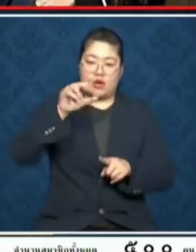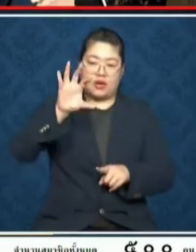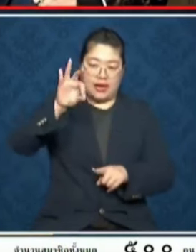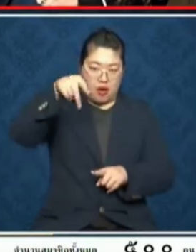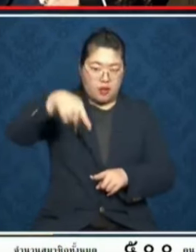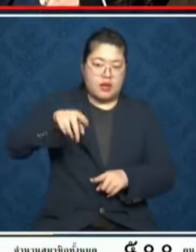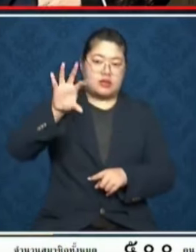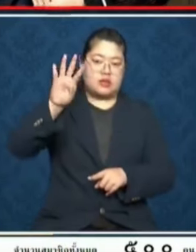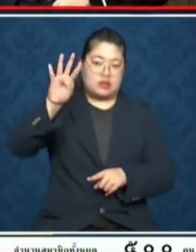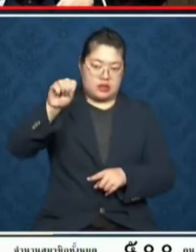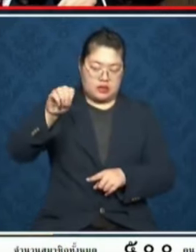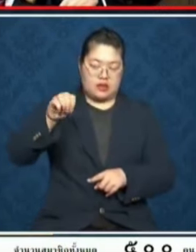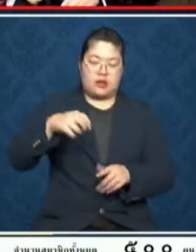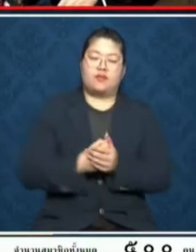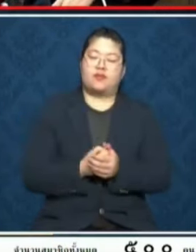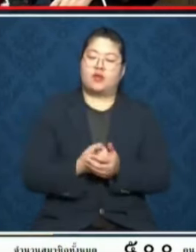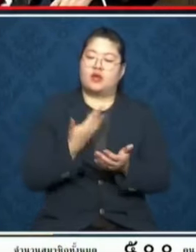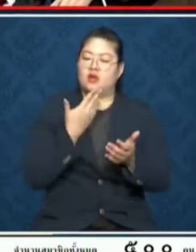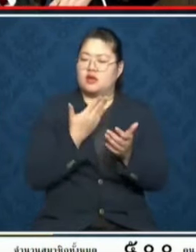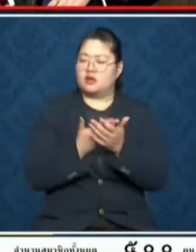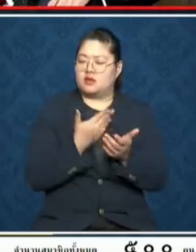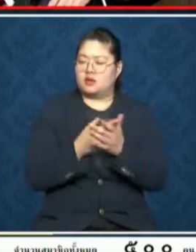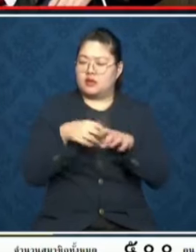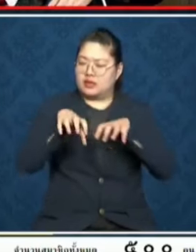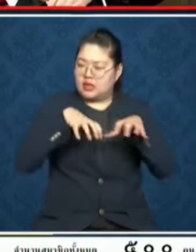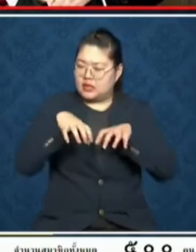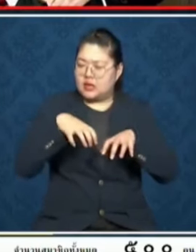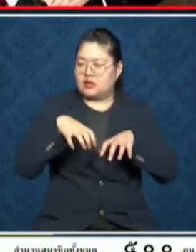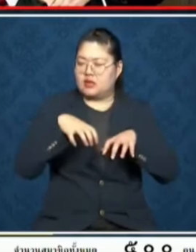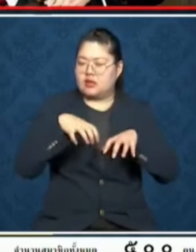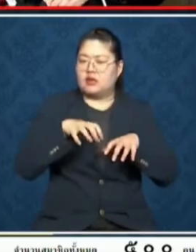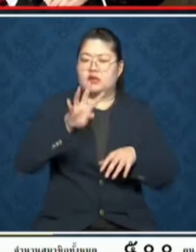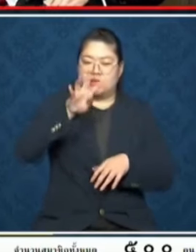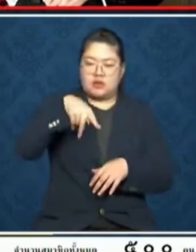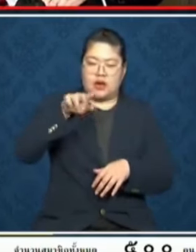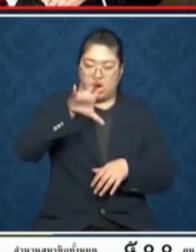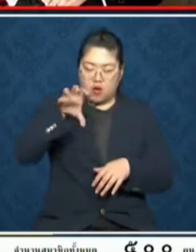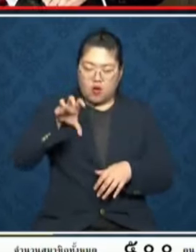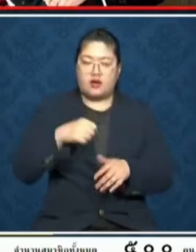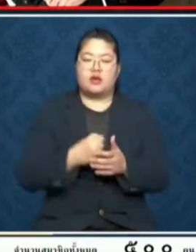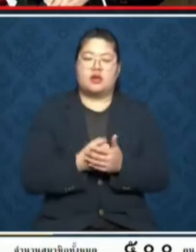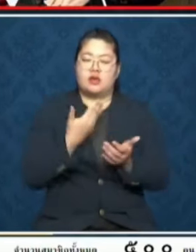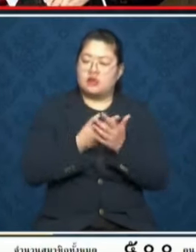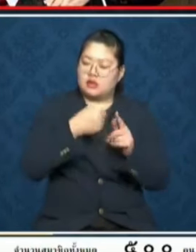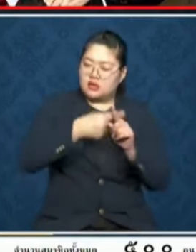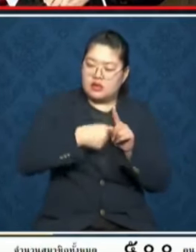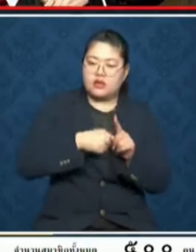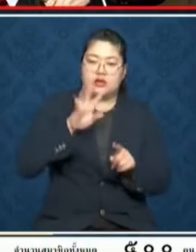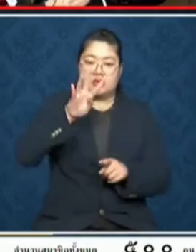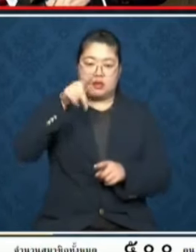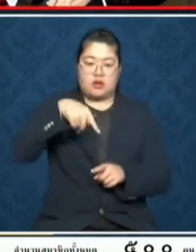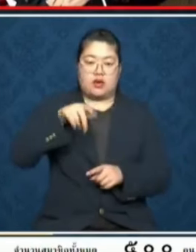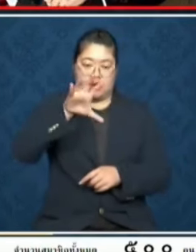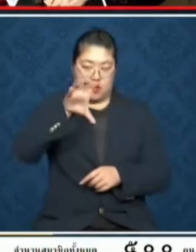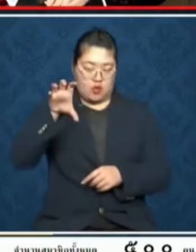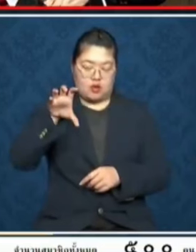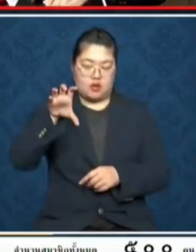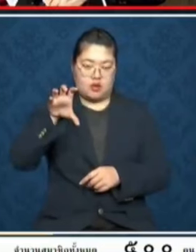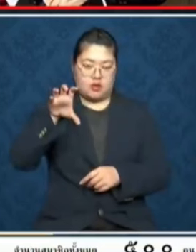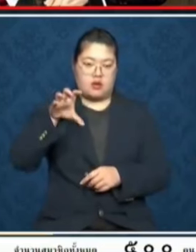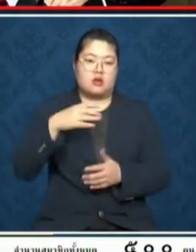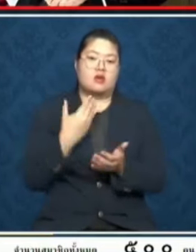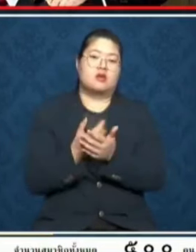69,040 บาทเงินค่าบริหารระดับสูง 14,500 บาทค่าตอบแทนรายเดือนค่ะ 14,500 บาทและค่